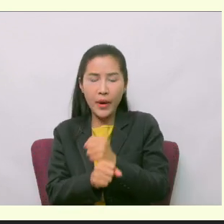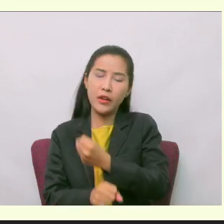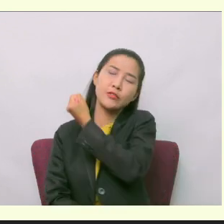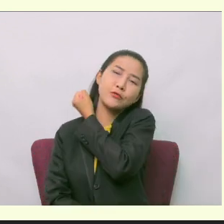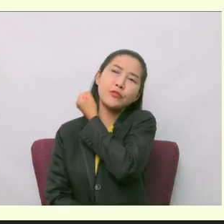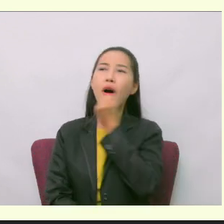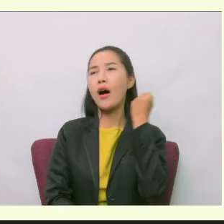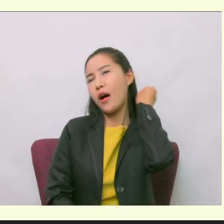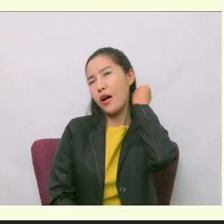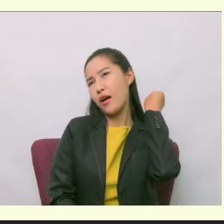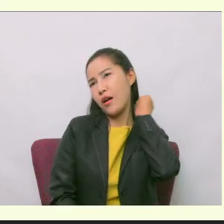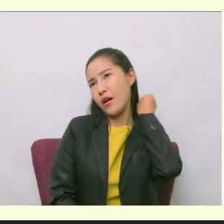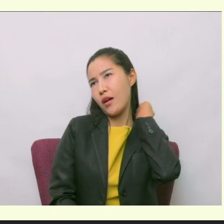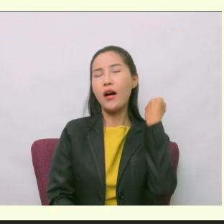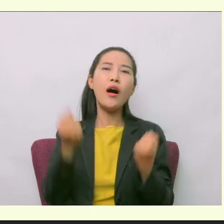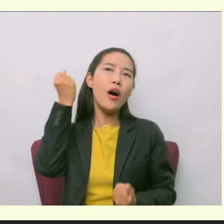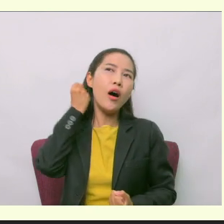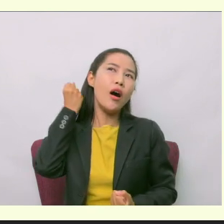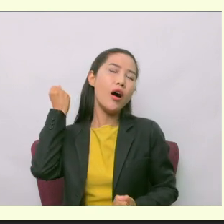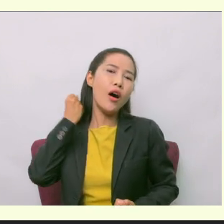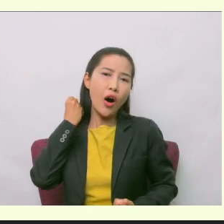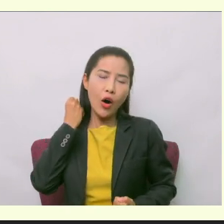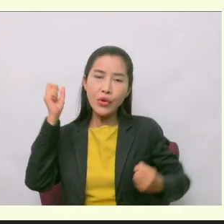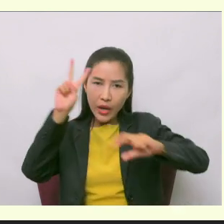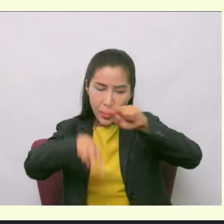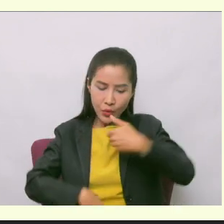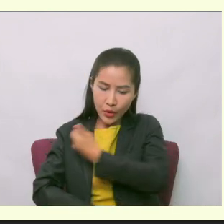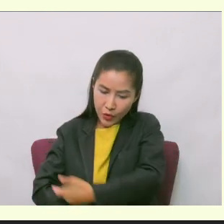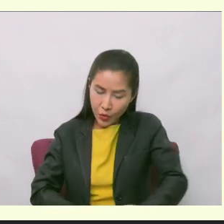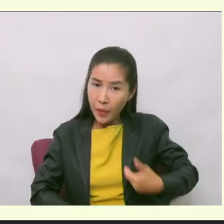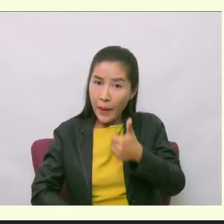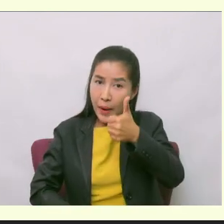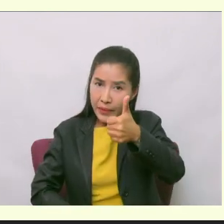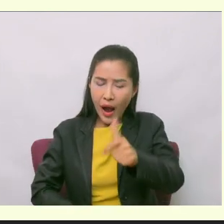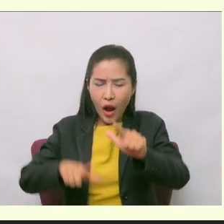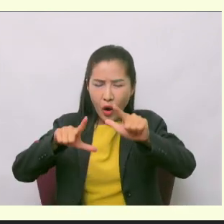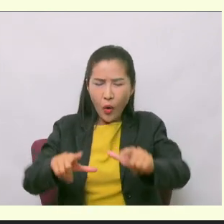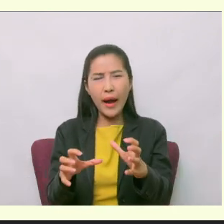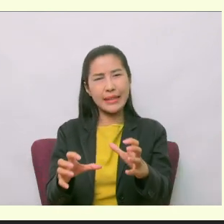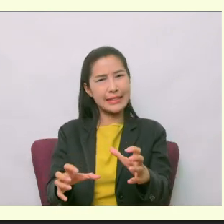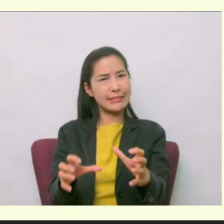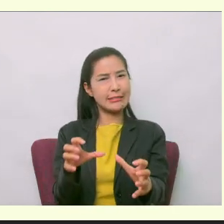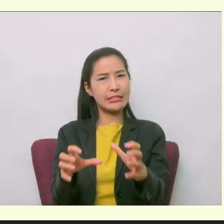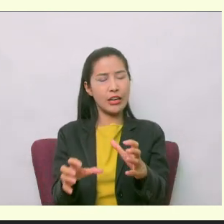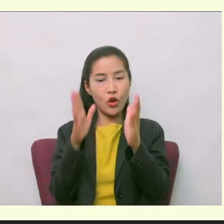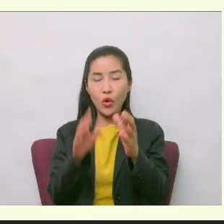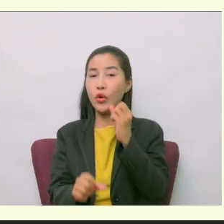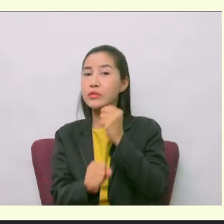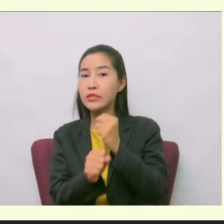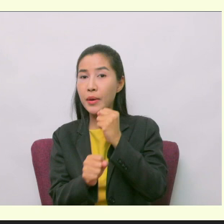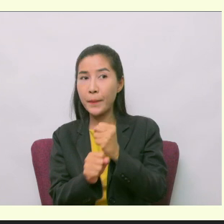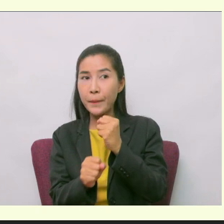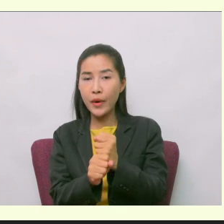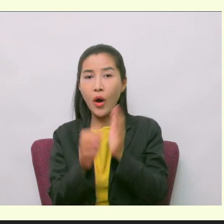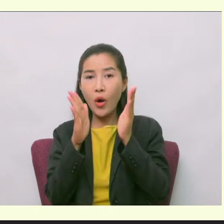ลสุขภาพได้นะคะลดอาการเกร็งของกล้ามเนื้อก็จะเหมาะกับลูกๆของเรานะคะหรือว่าคนทำงานนะคะอย่างเช่นคน